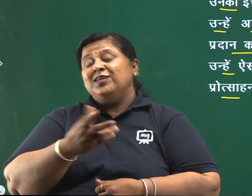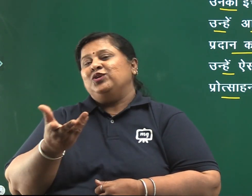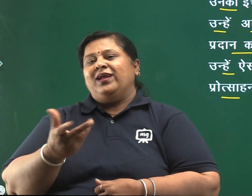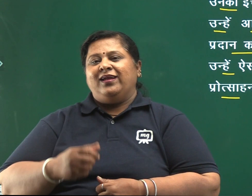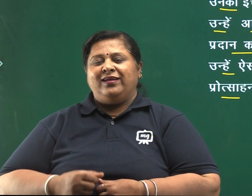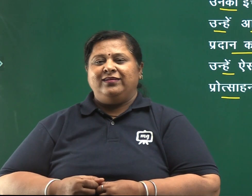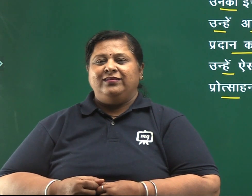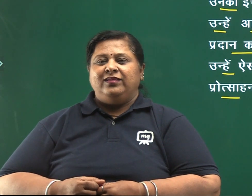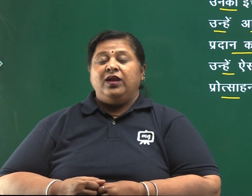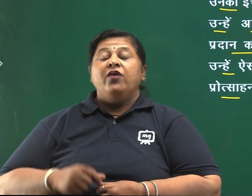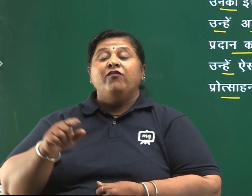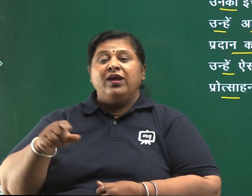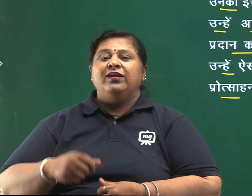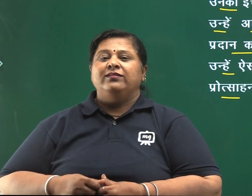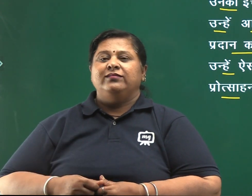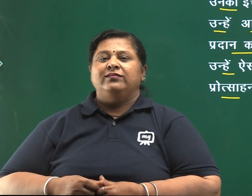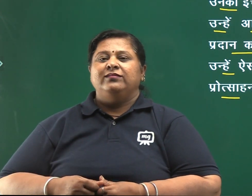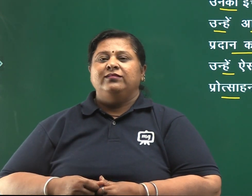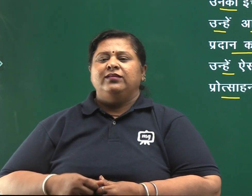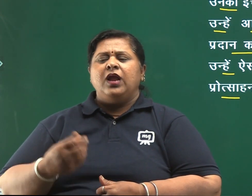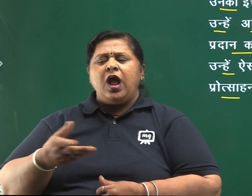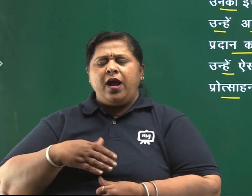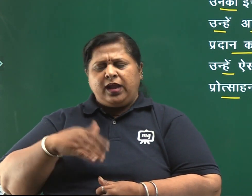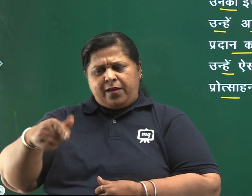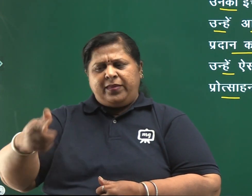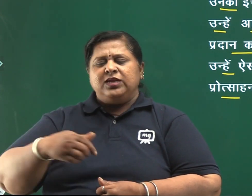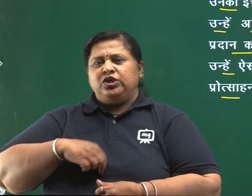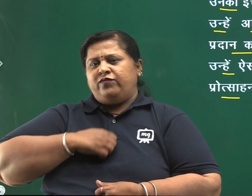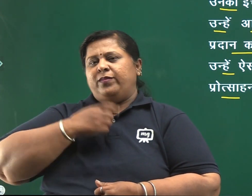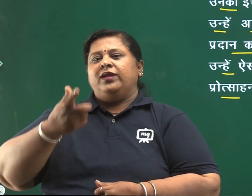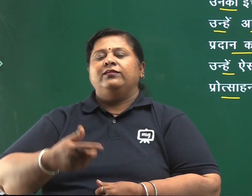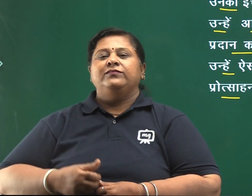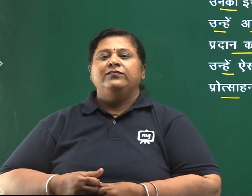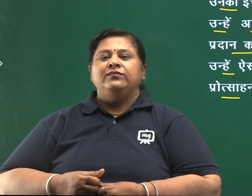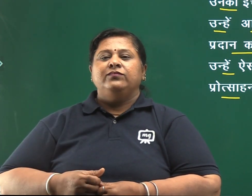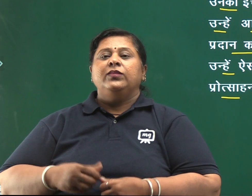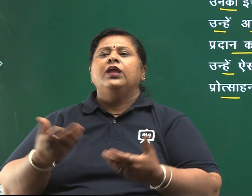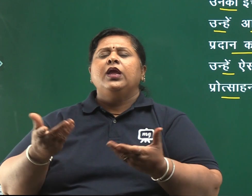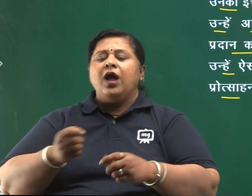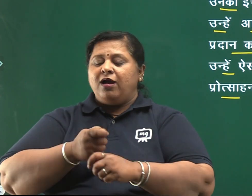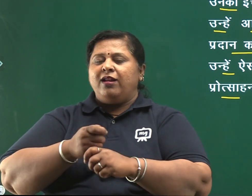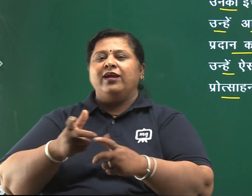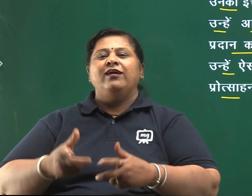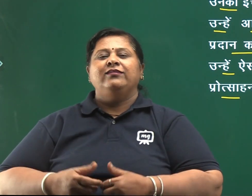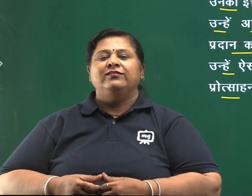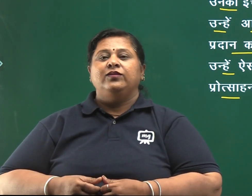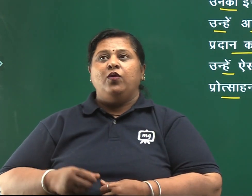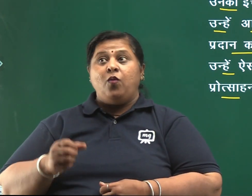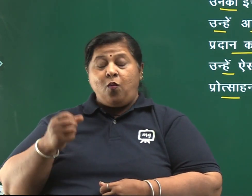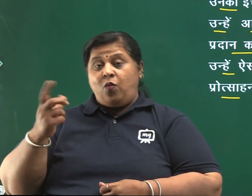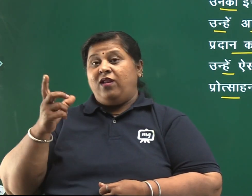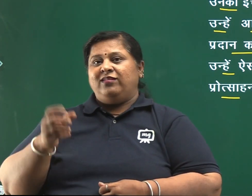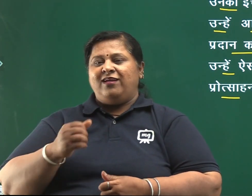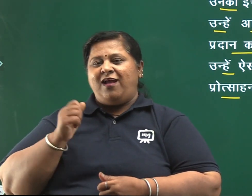हैं और वह आगे अपने जीवन में क्या करने का हुनर